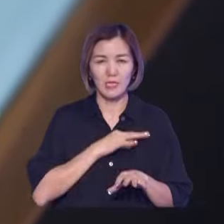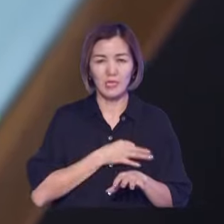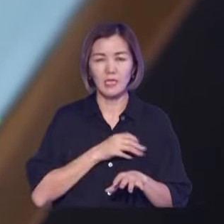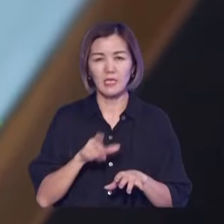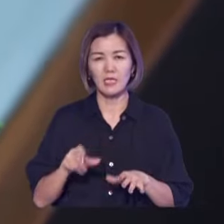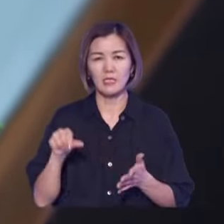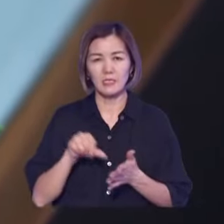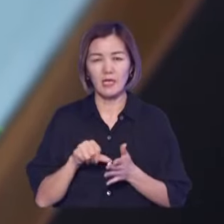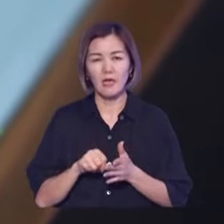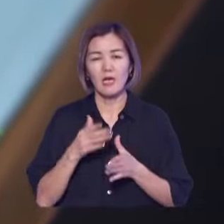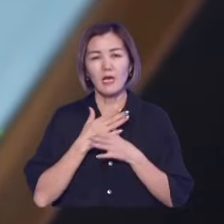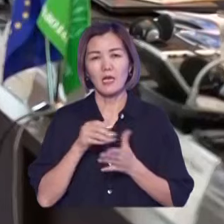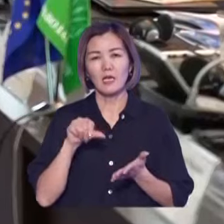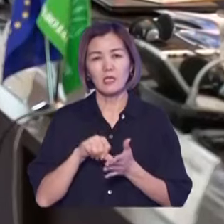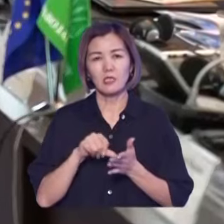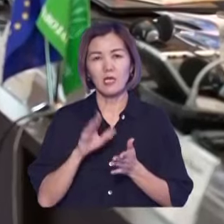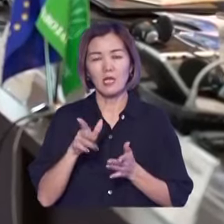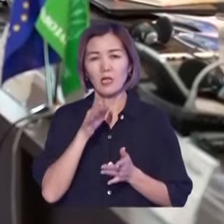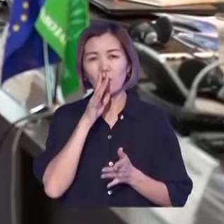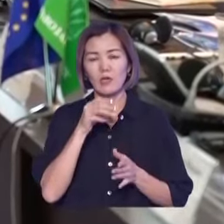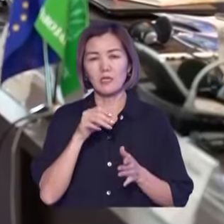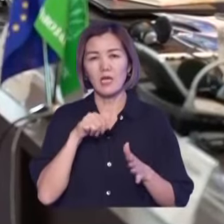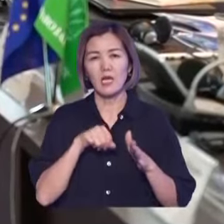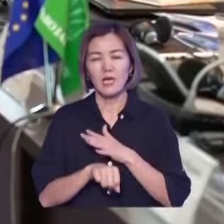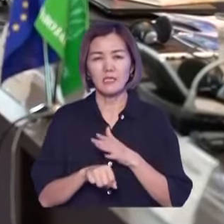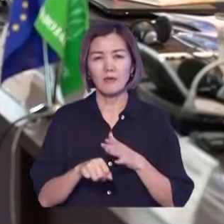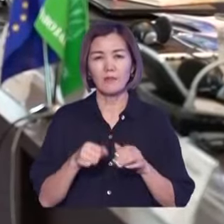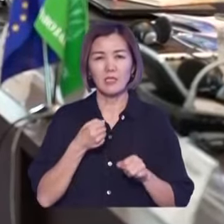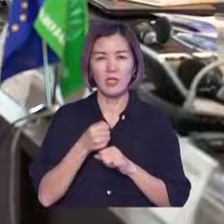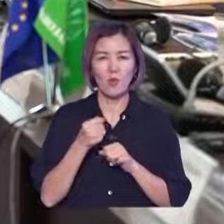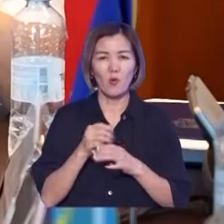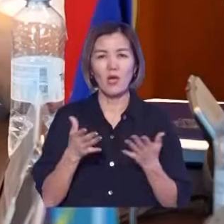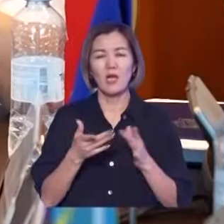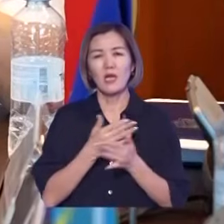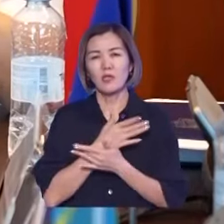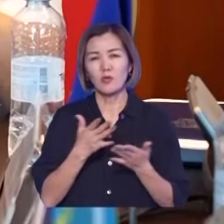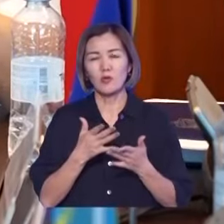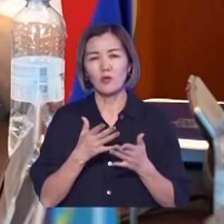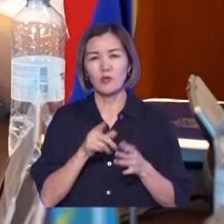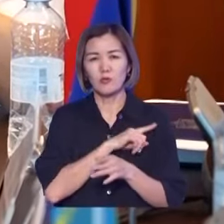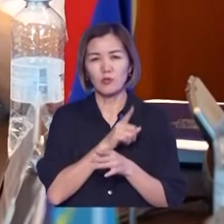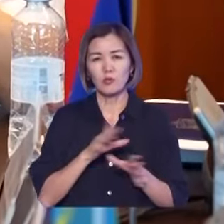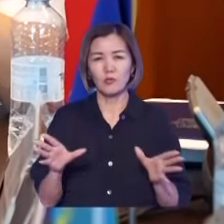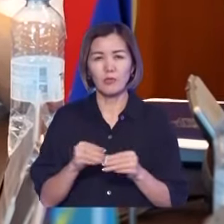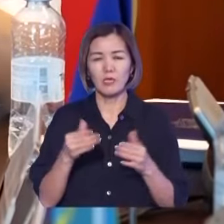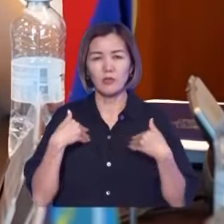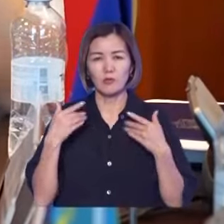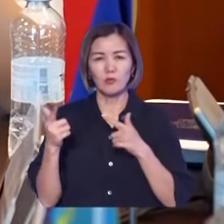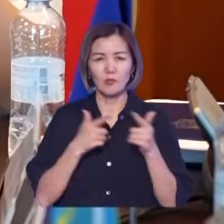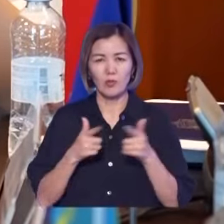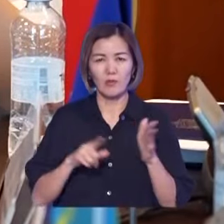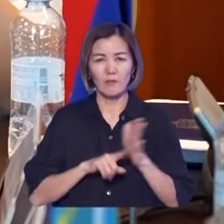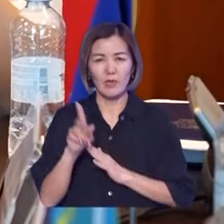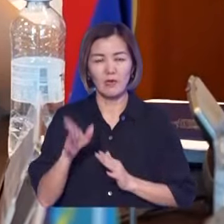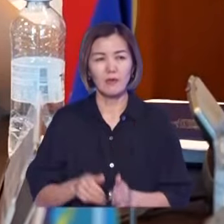сарапшылар қатысты. Аясында қатысушылар алдағы уақытта азаптауға қарсы күресті күшейту бойынша сарапшылармен бірлескен ұсыныстар әзірлеуді